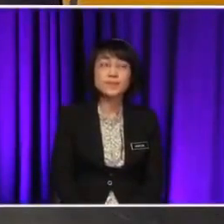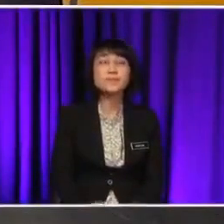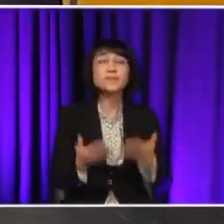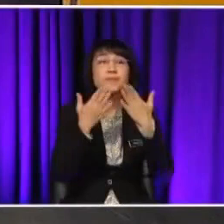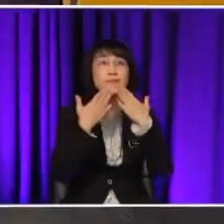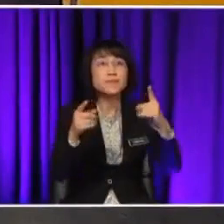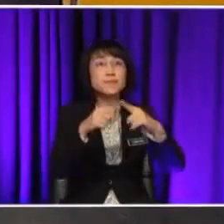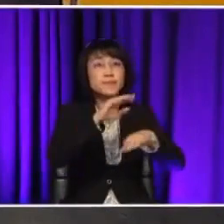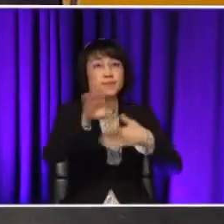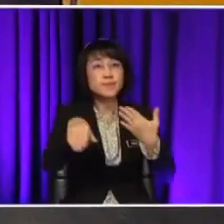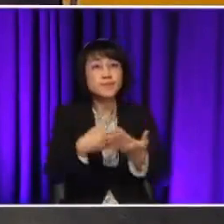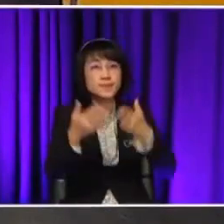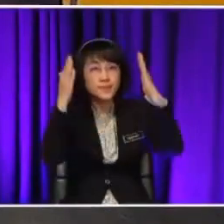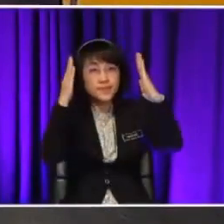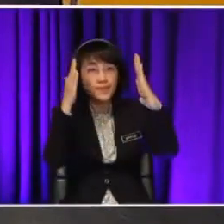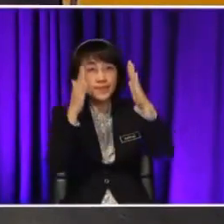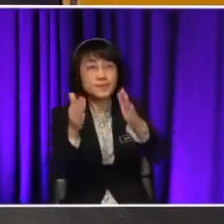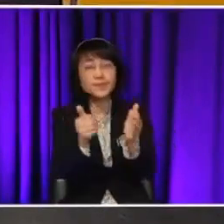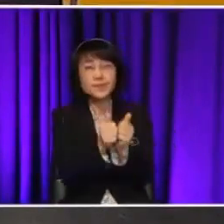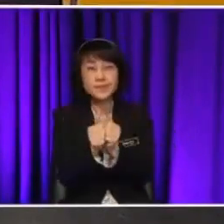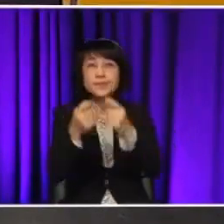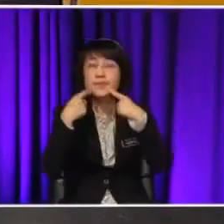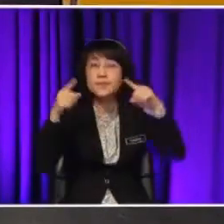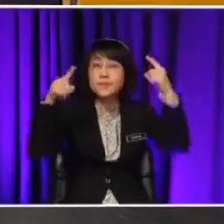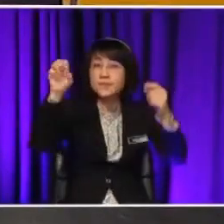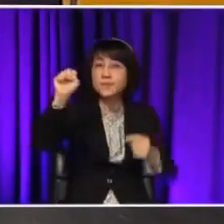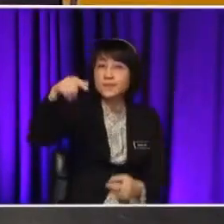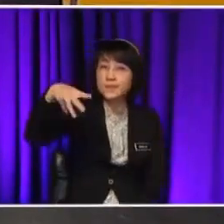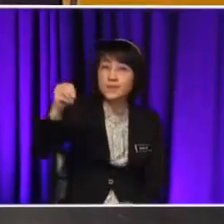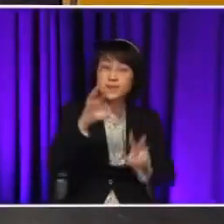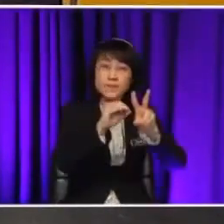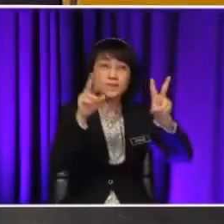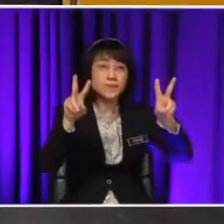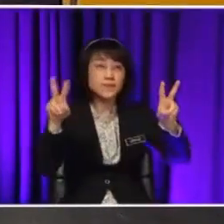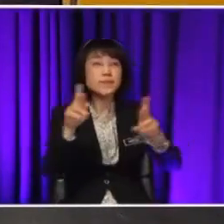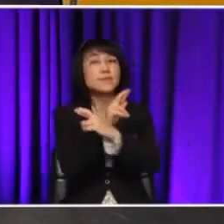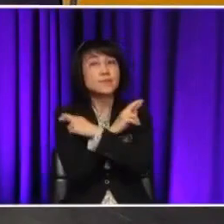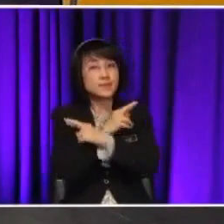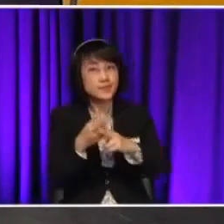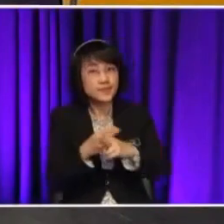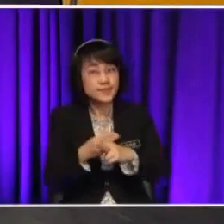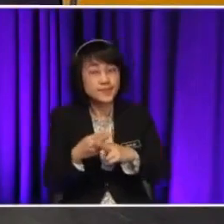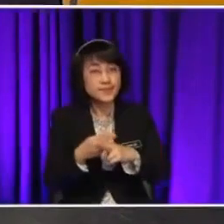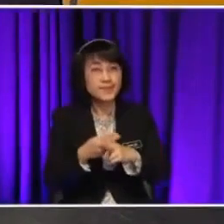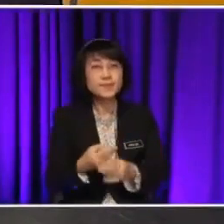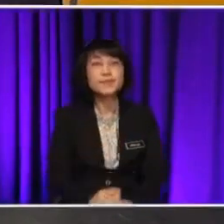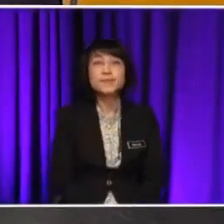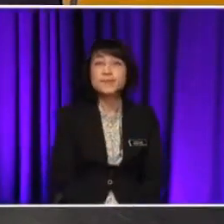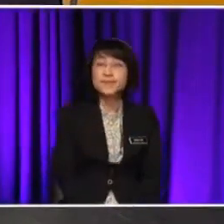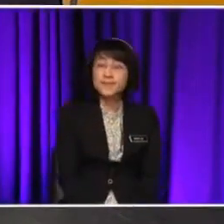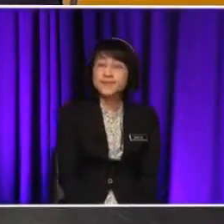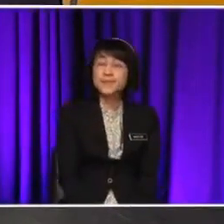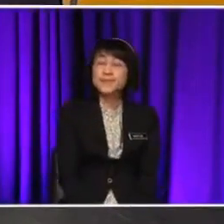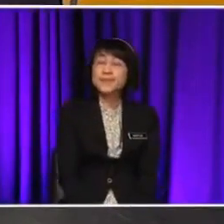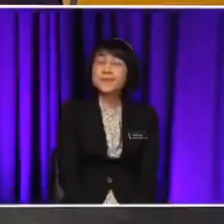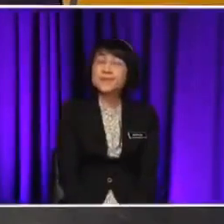kasih kepada semua yang sudi fokus bersama-sama dengan Sukses SPM 2022. Kita lihat segitiga. Kita kembali selepas ini di Didik